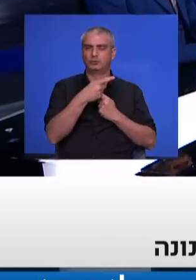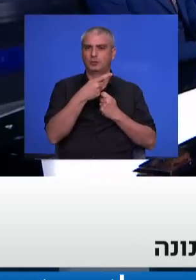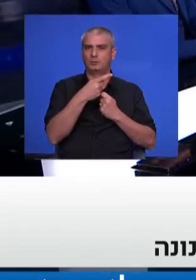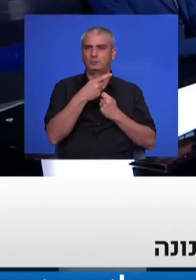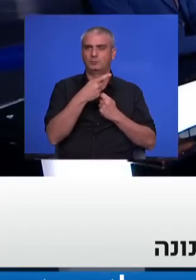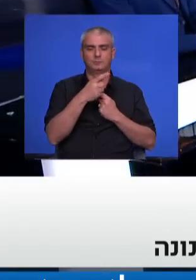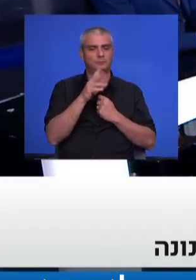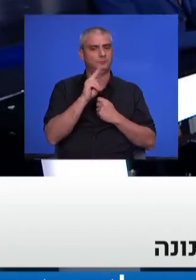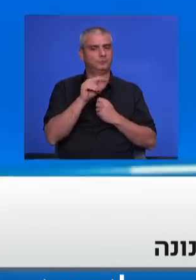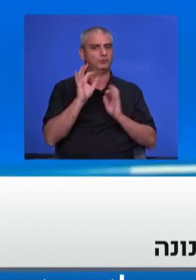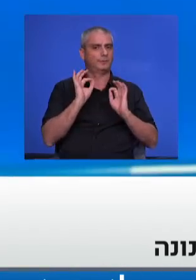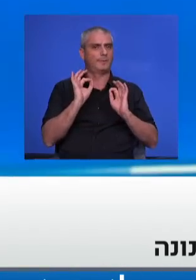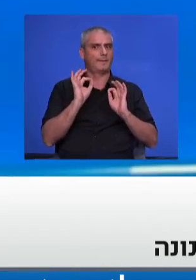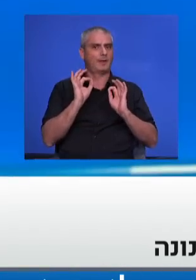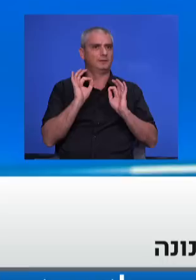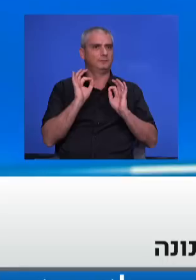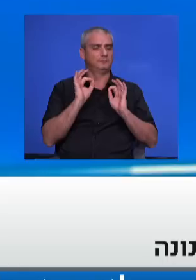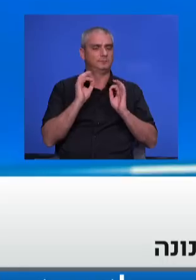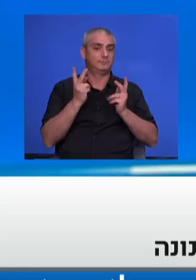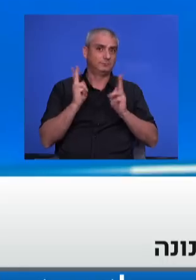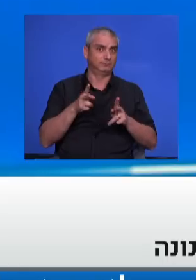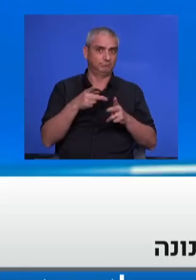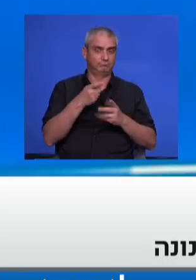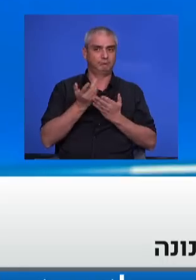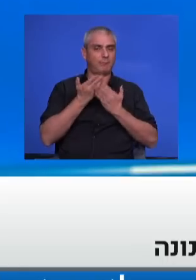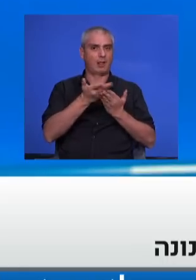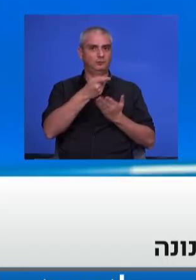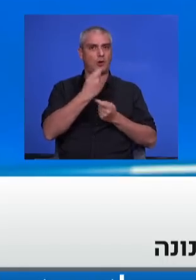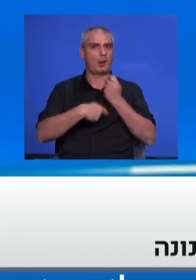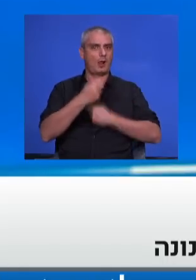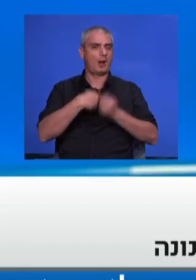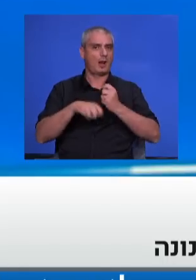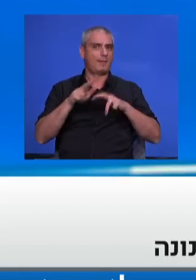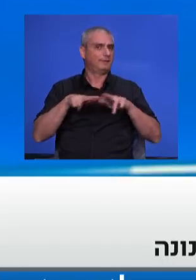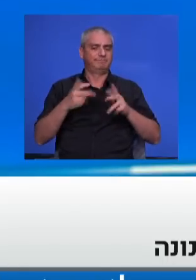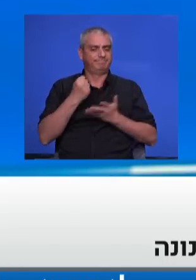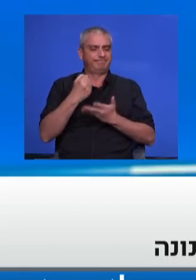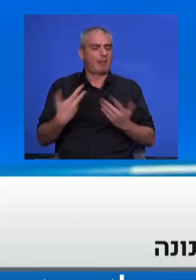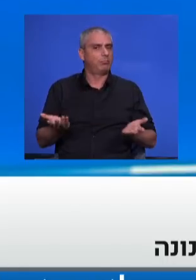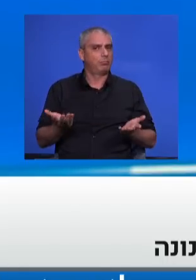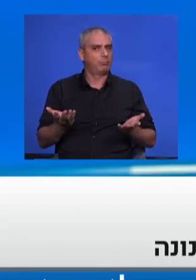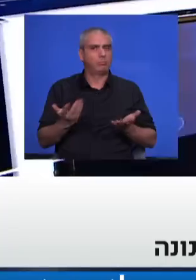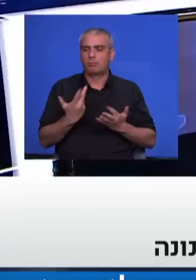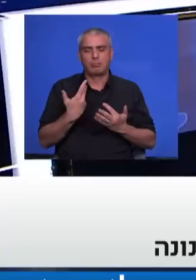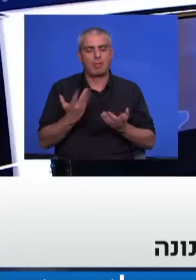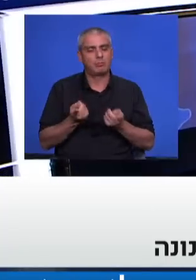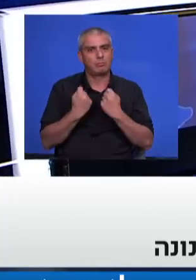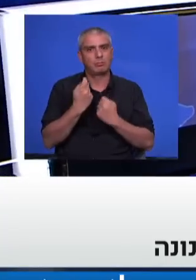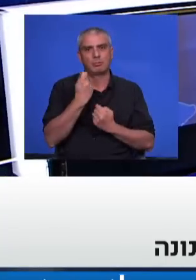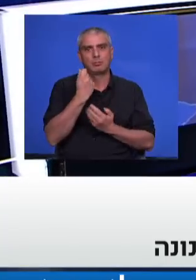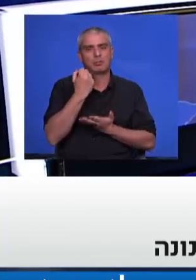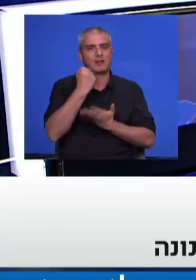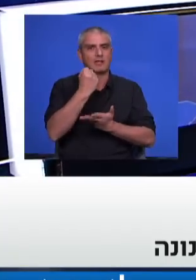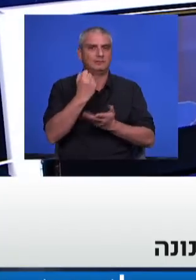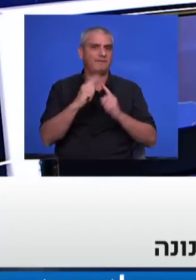בעניין באמת ההתכנות של זה לעזור לכלכלה במציאות שבעצם אין תקציב, אין מקור תקציבי